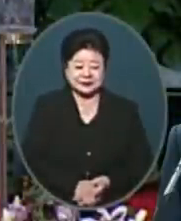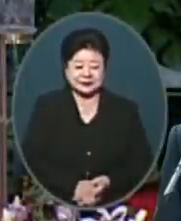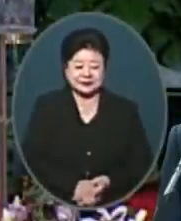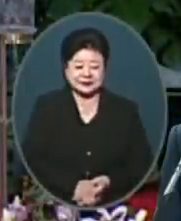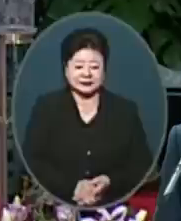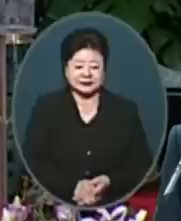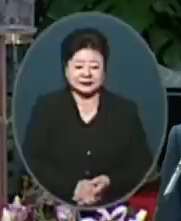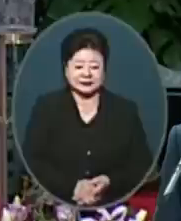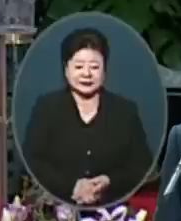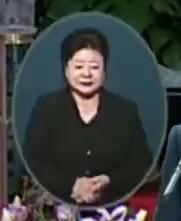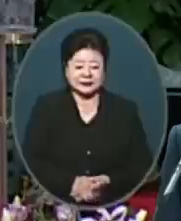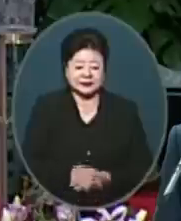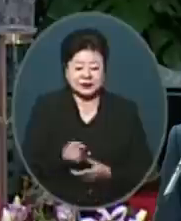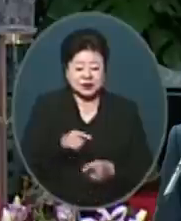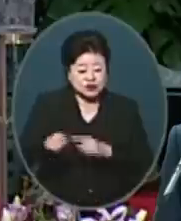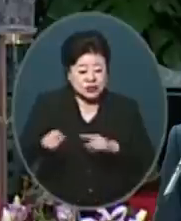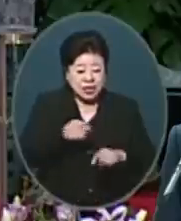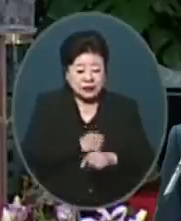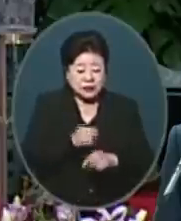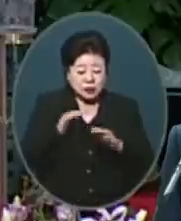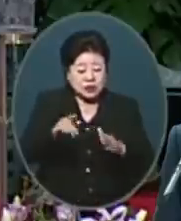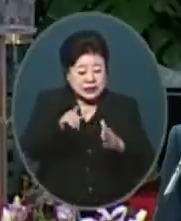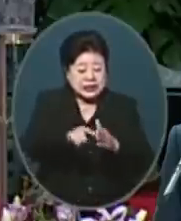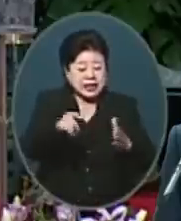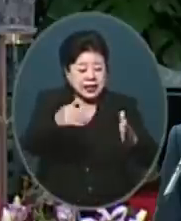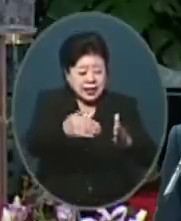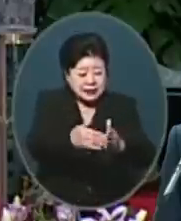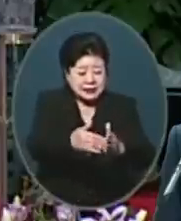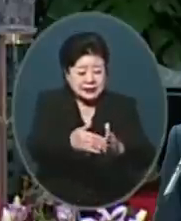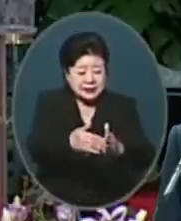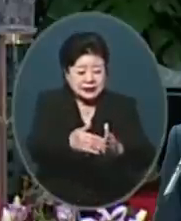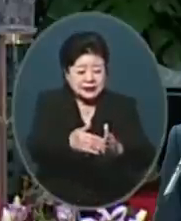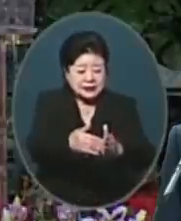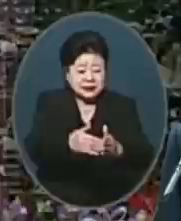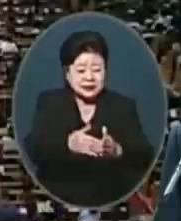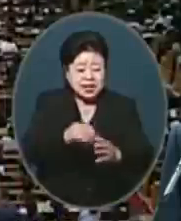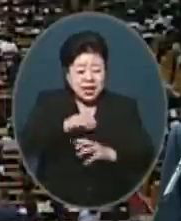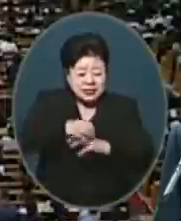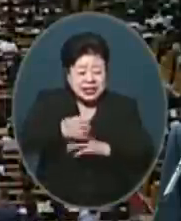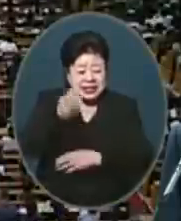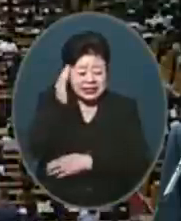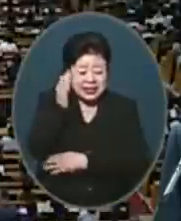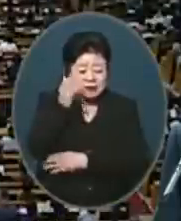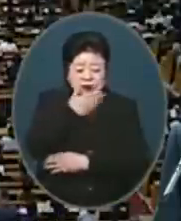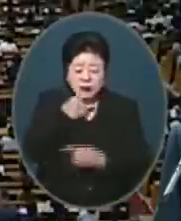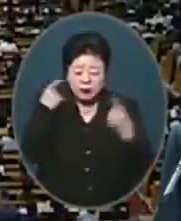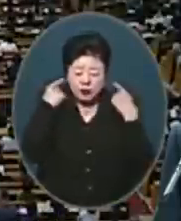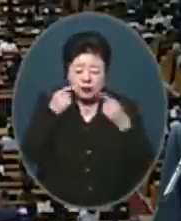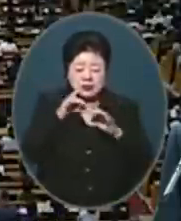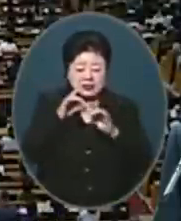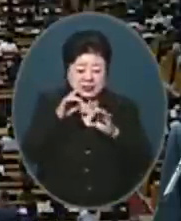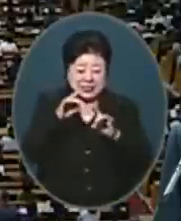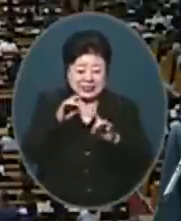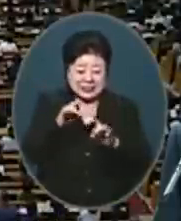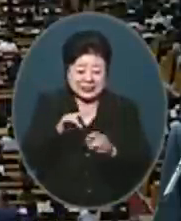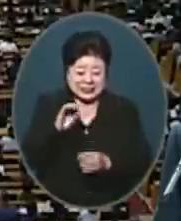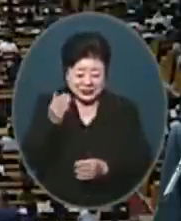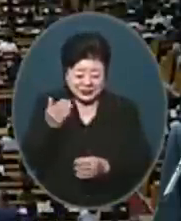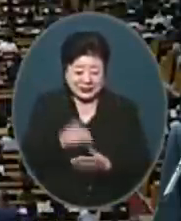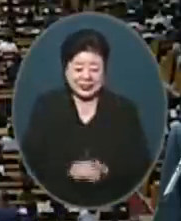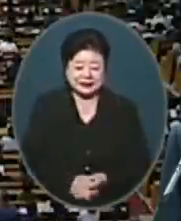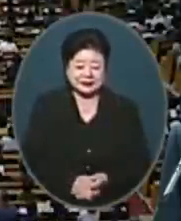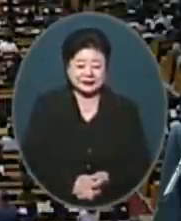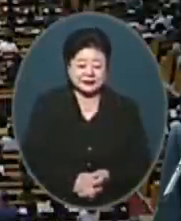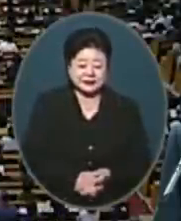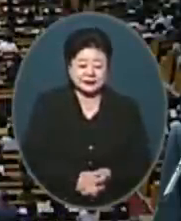저는 그렇게 주장함으로 오늘 이 시간까지 전 세계에 다니면서 복음을 전할 수 있는 생계를